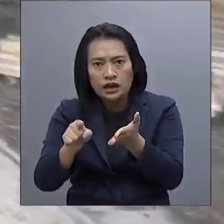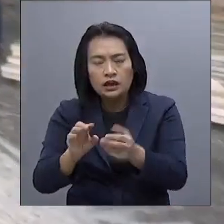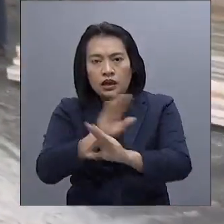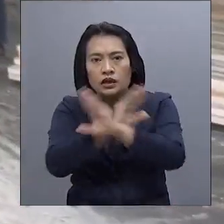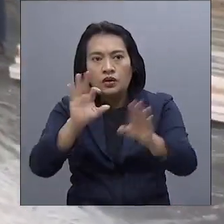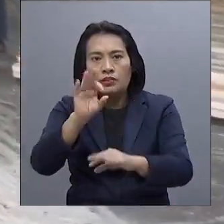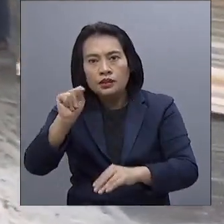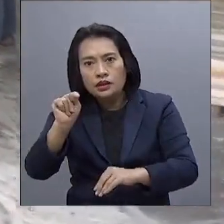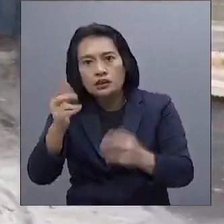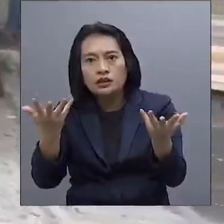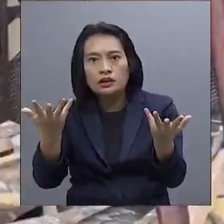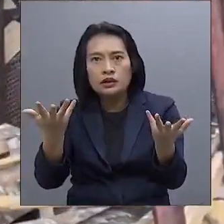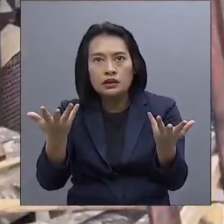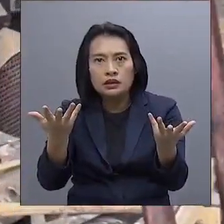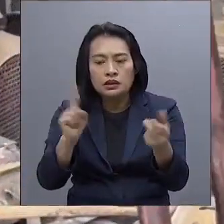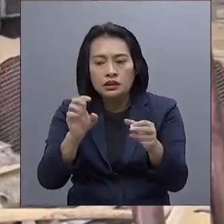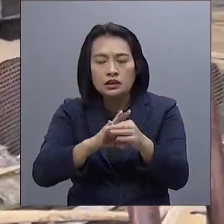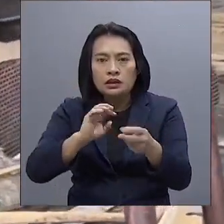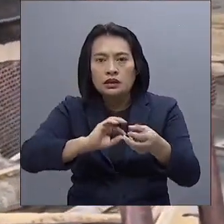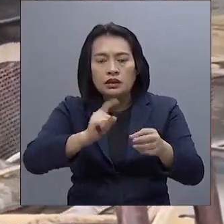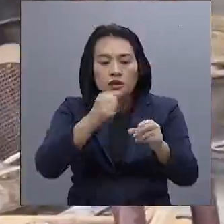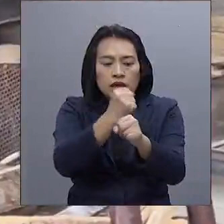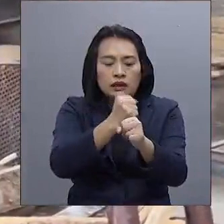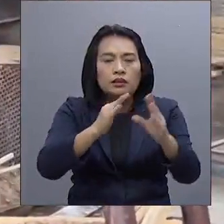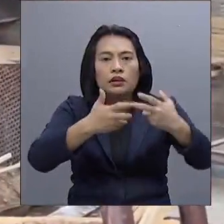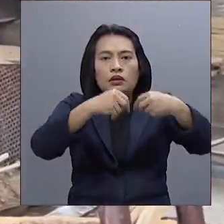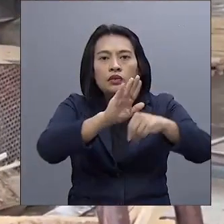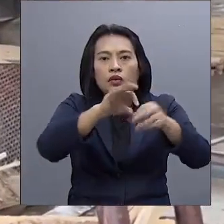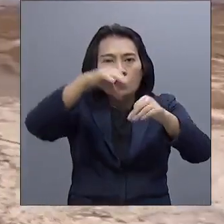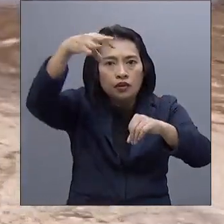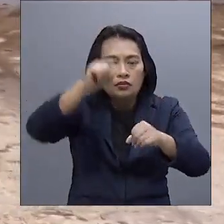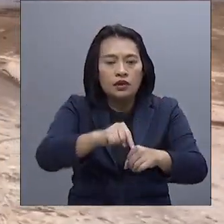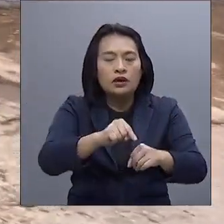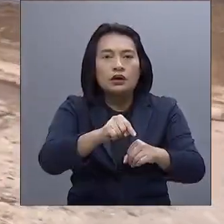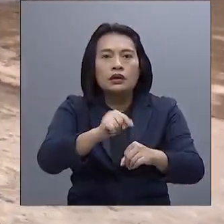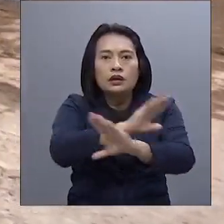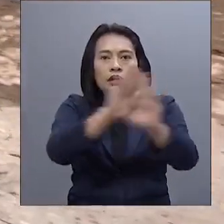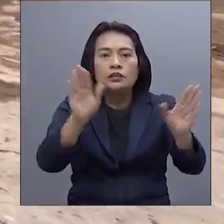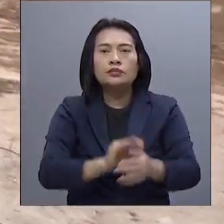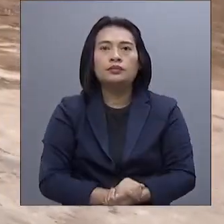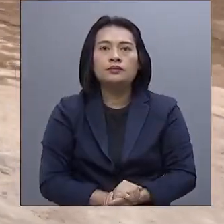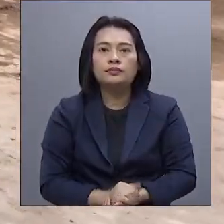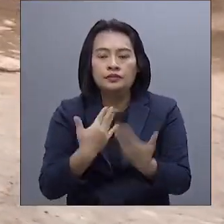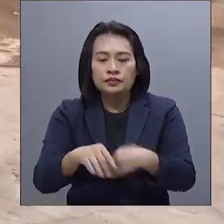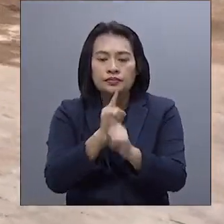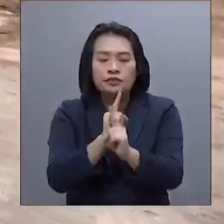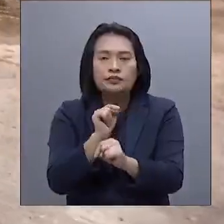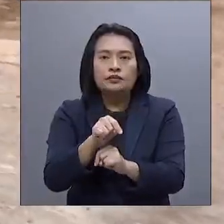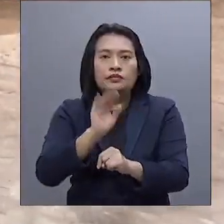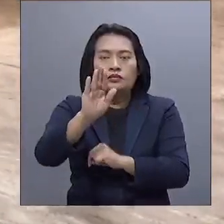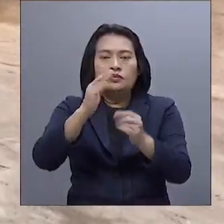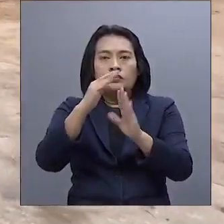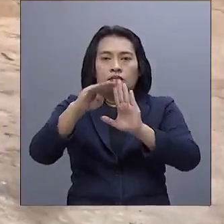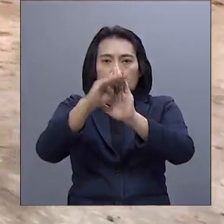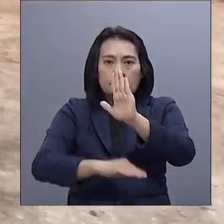FT หรือค่าเชื้อเพลิงในการผลิตไฟฟ้านะคะซึ่งค่าซื้อไฟฟ้าจากเอกชนและค่าใช้จ่ายตามนโยบายของรัฐมันเปลี่ยนแปลงไป